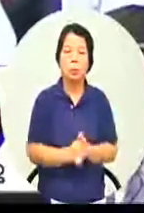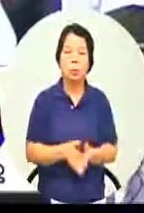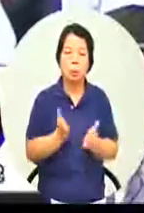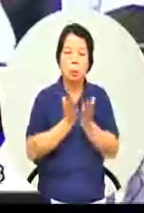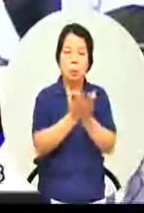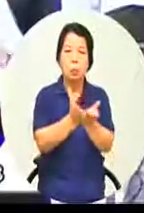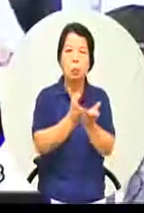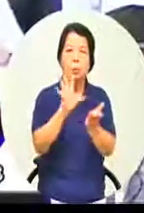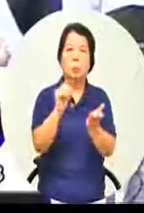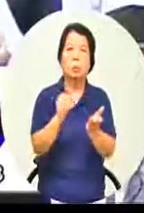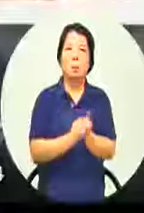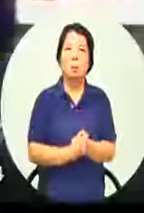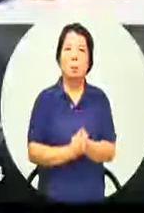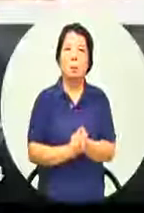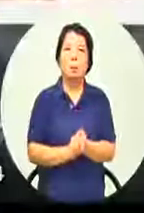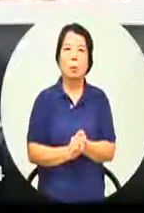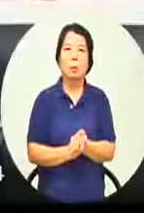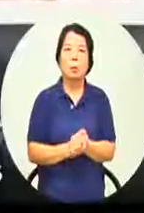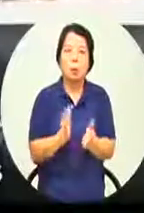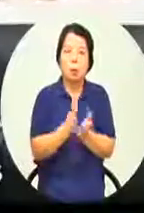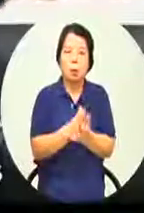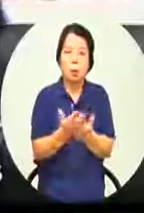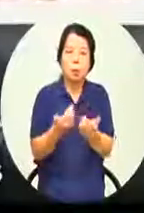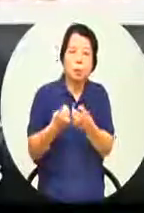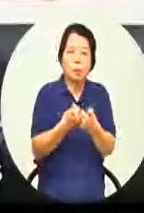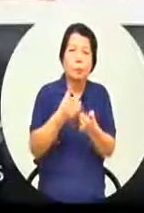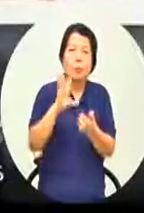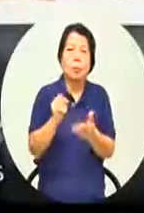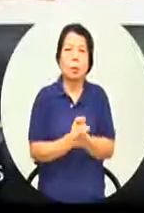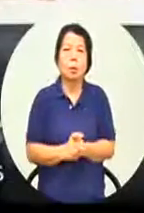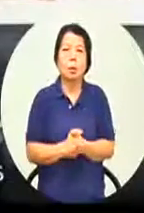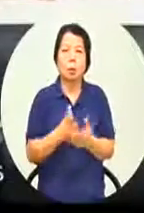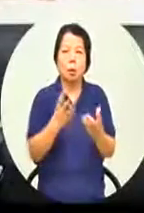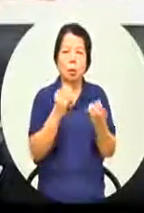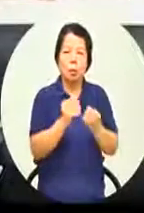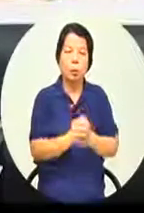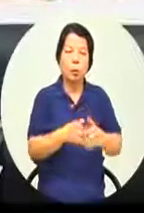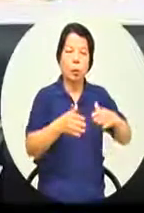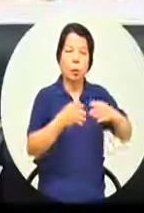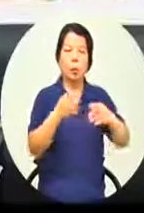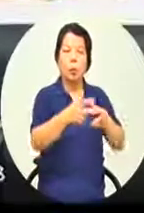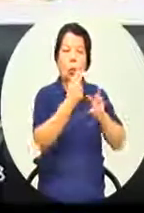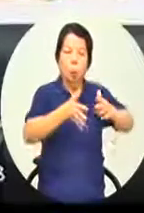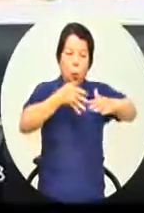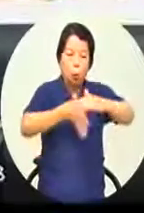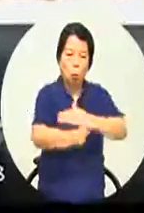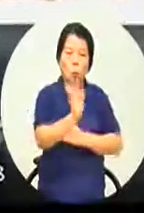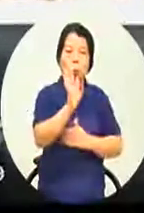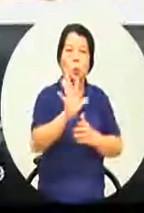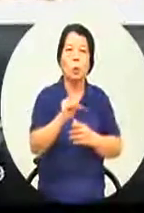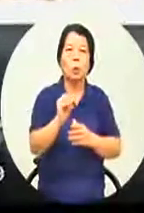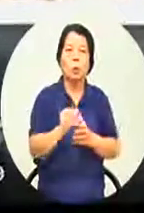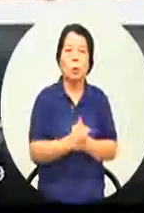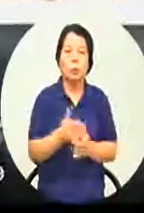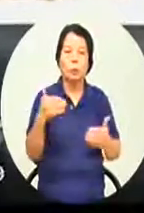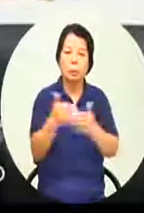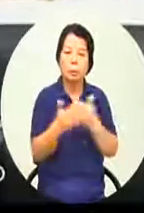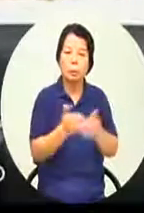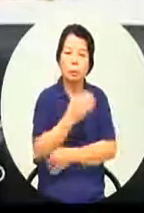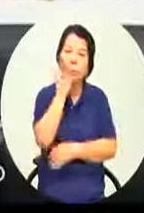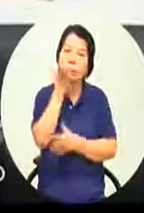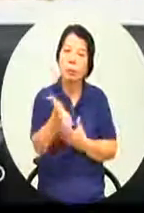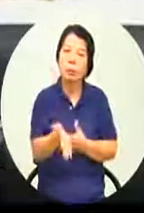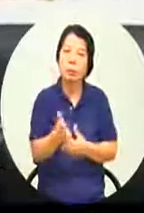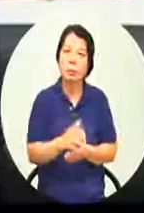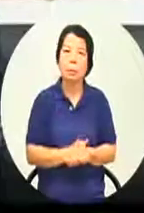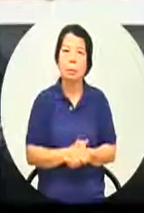没有塞，然后还有我们的过港隧道有没有塞，交通的部分是顺畅的吗？ 我跟